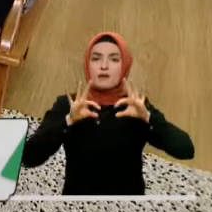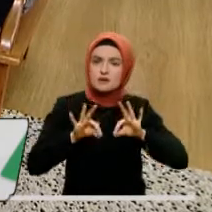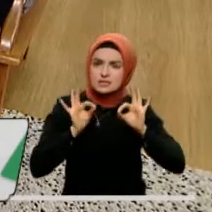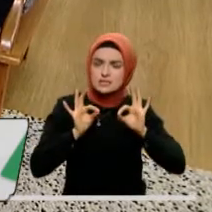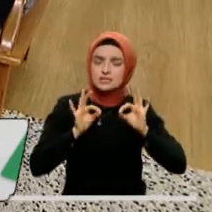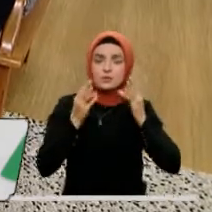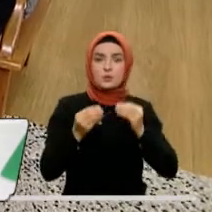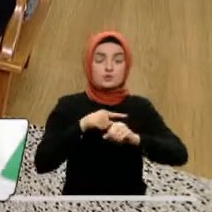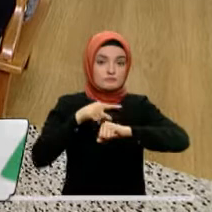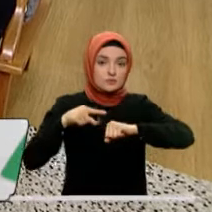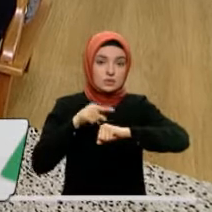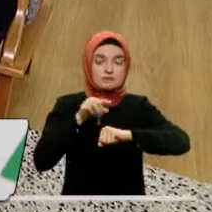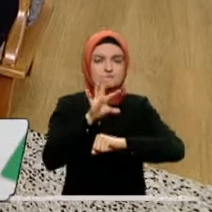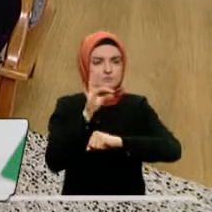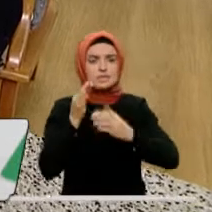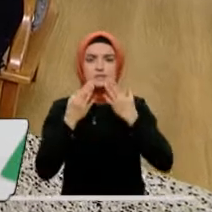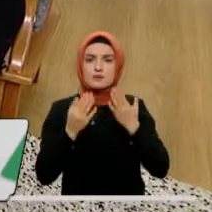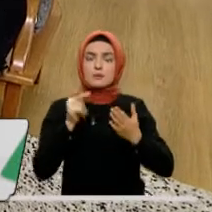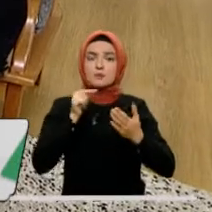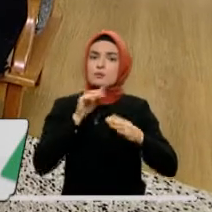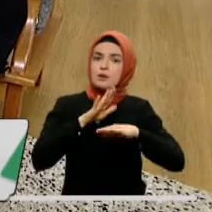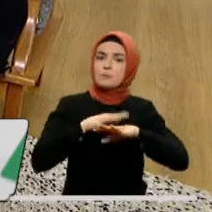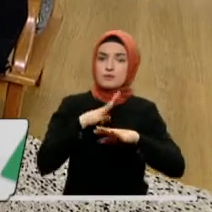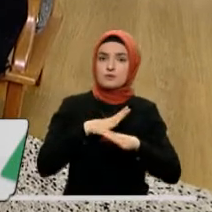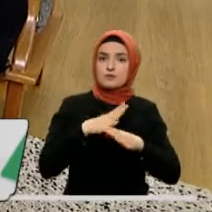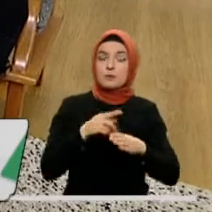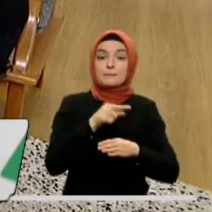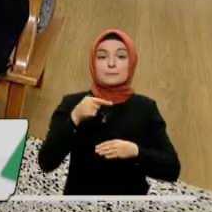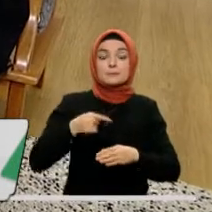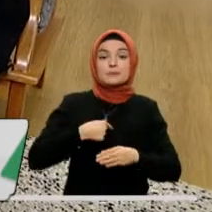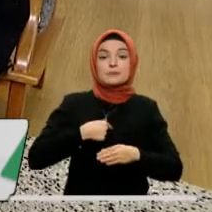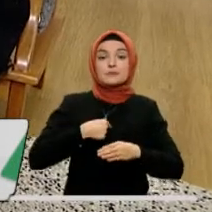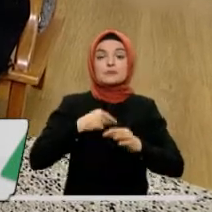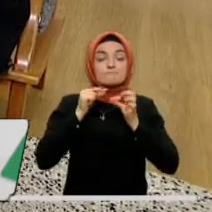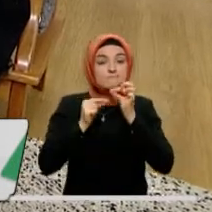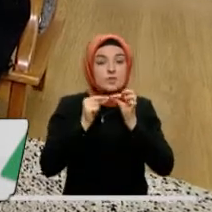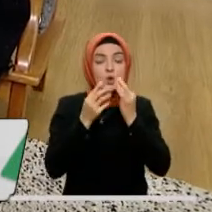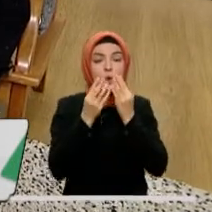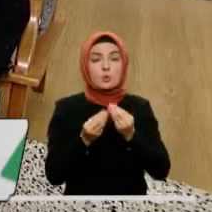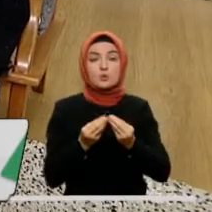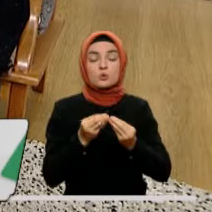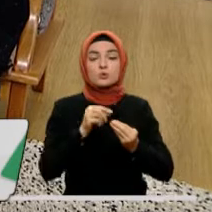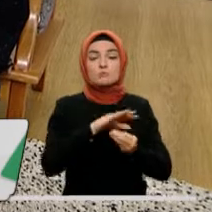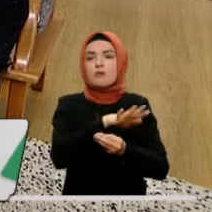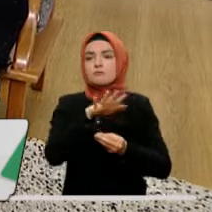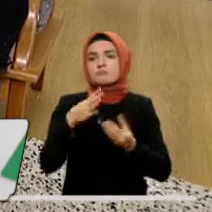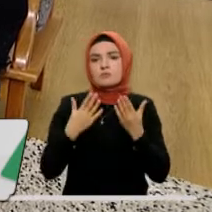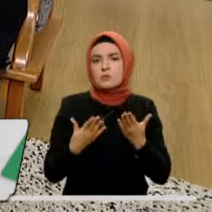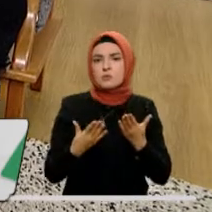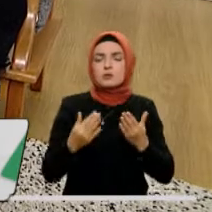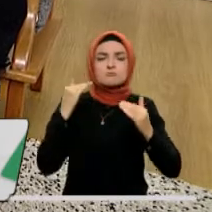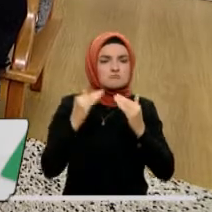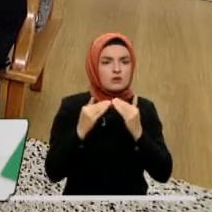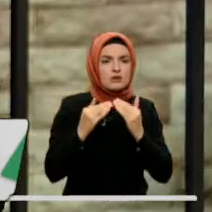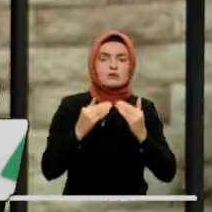şimdi seçtiniz ama şöyle bir şey de yapıyorsunuz yani. Biz ekonomik anlamda anne baba olarak sizin her halinizi karşılamakla yükümlü müyüz?